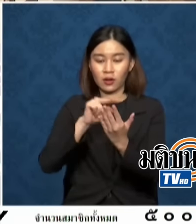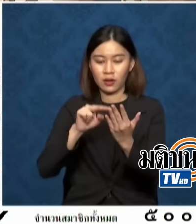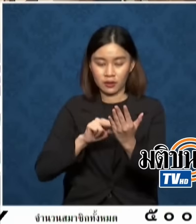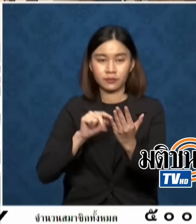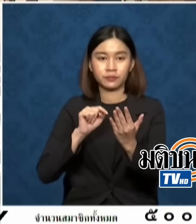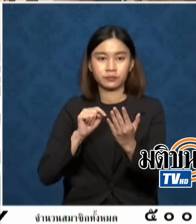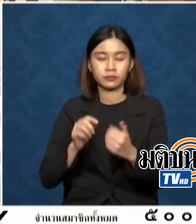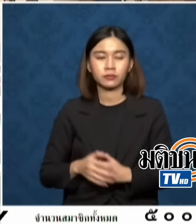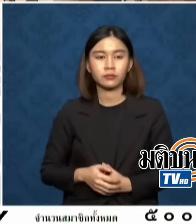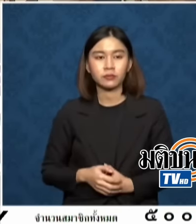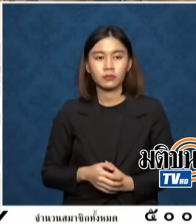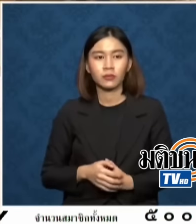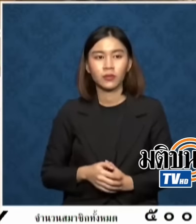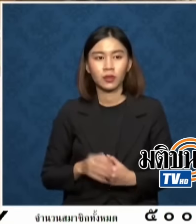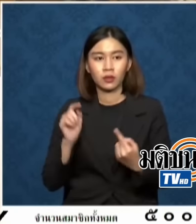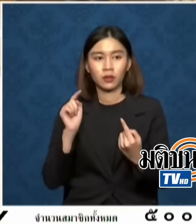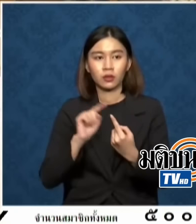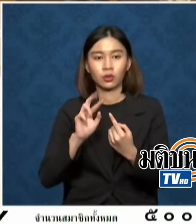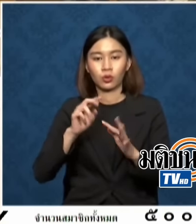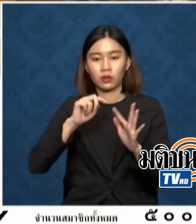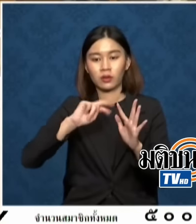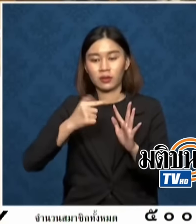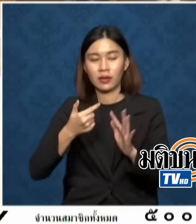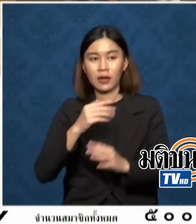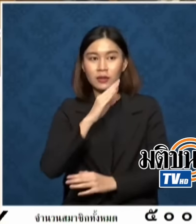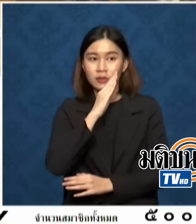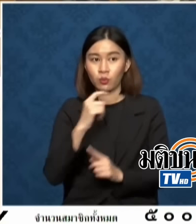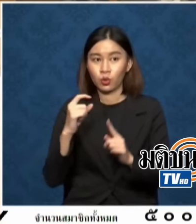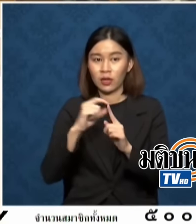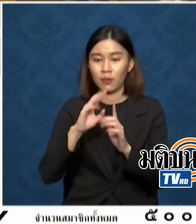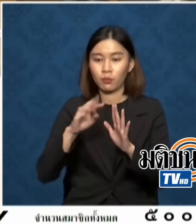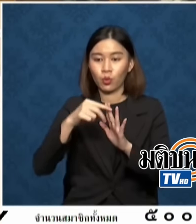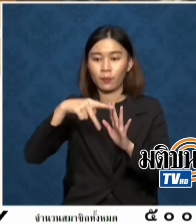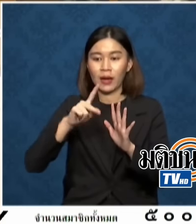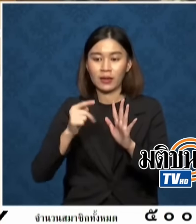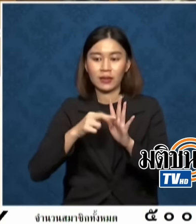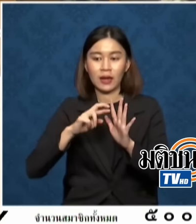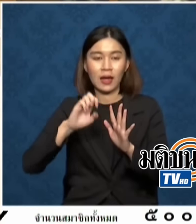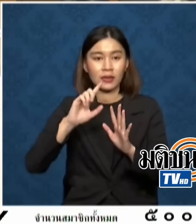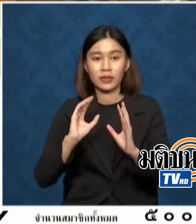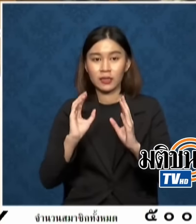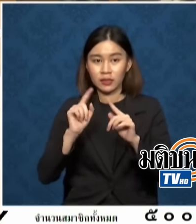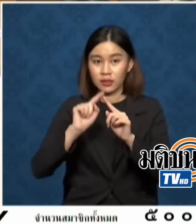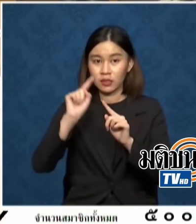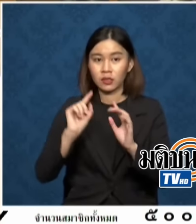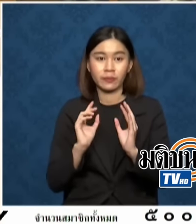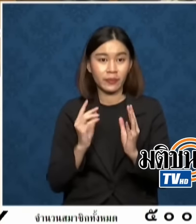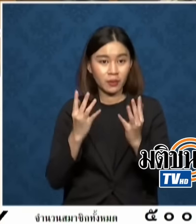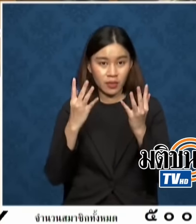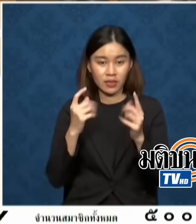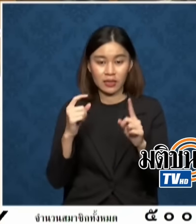ะในตัวของร่างถ้าหากว่าไม่มีคำว่าบุพการีลำดับแรก